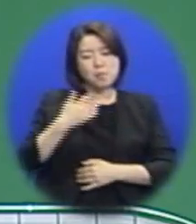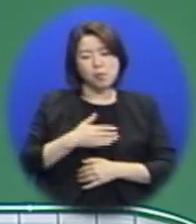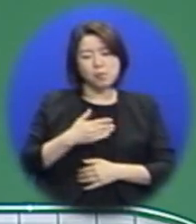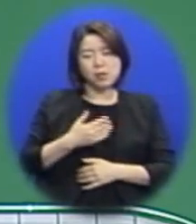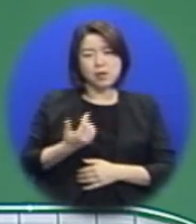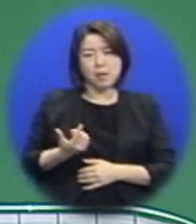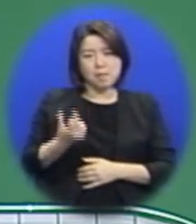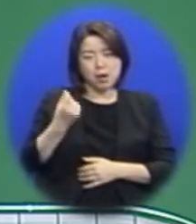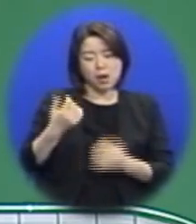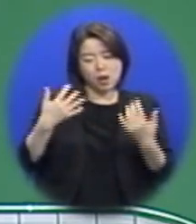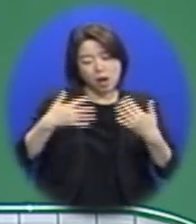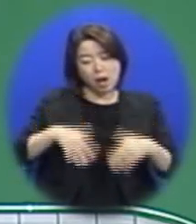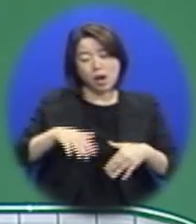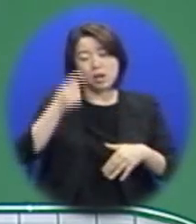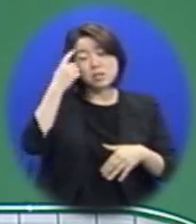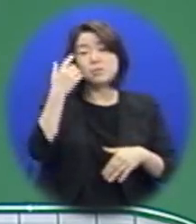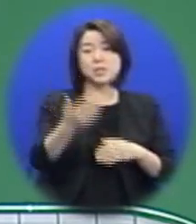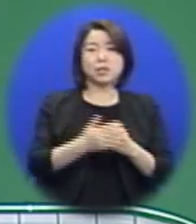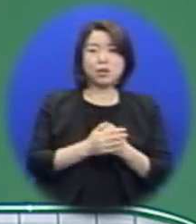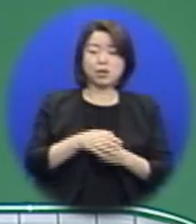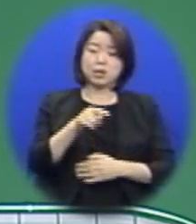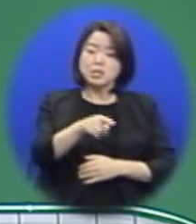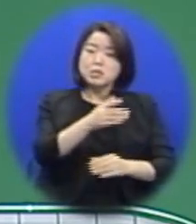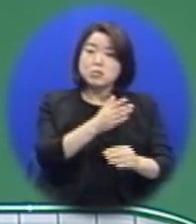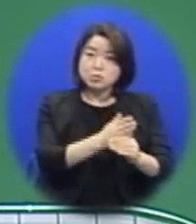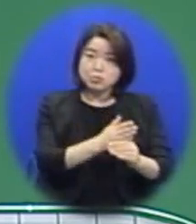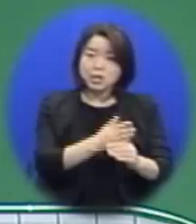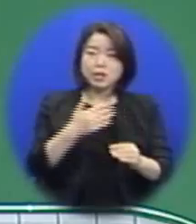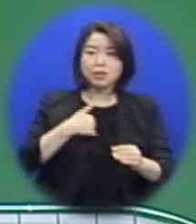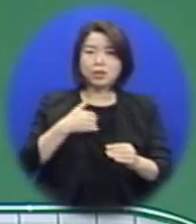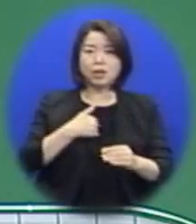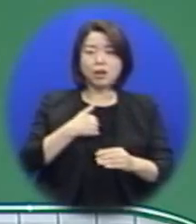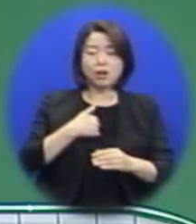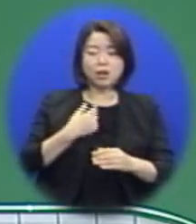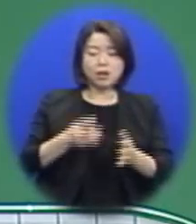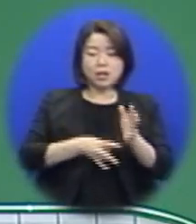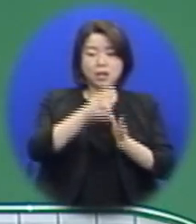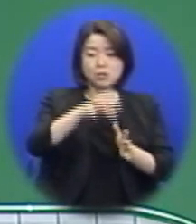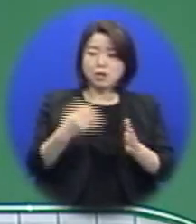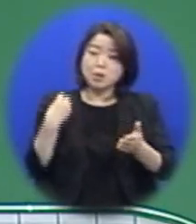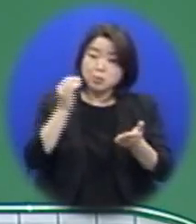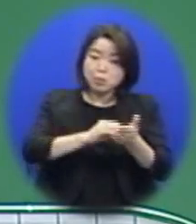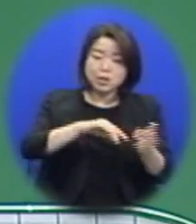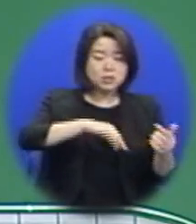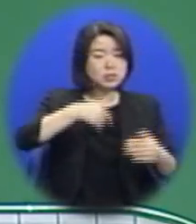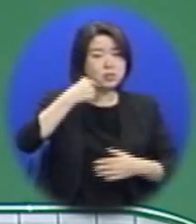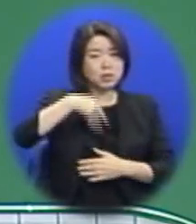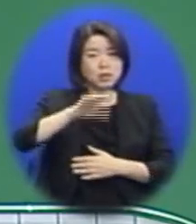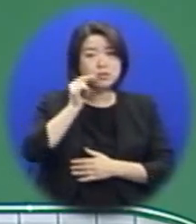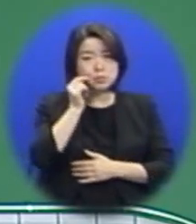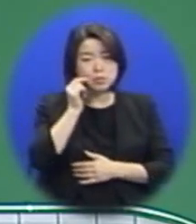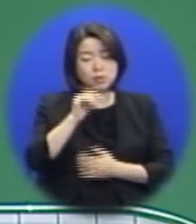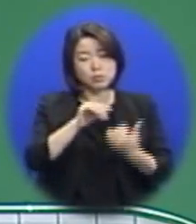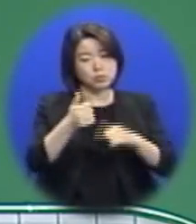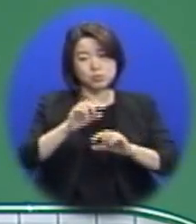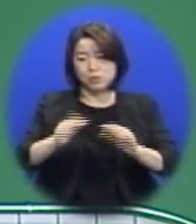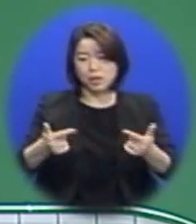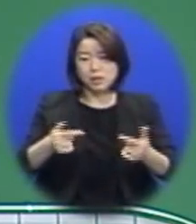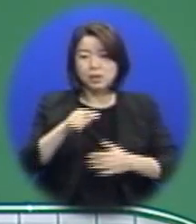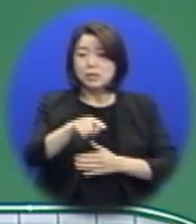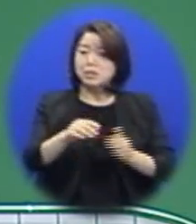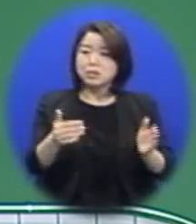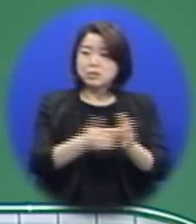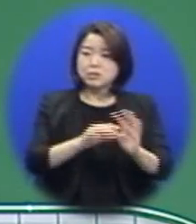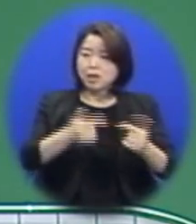빨리 쉬어야겠습니까? 이러다가 내가 돌아가지도 못하고 죽는 거 아니야? 이렇게 끝나는 거 아니야? 이런